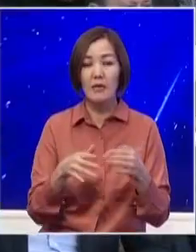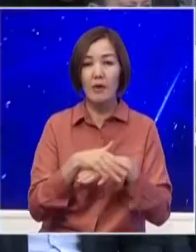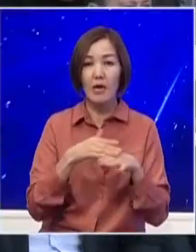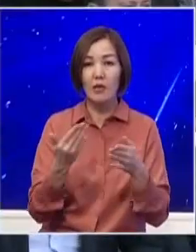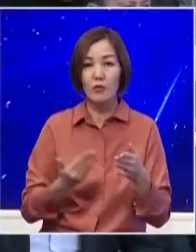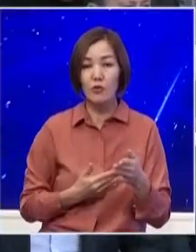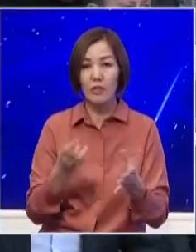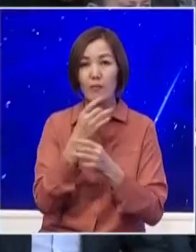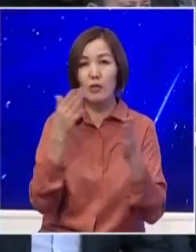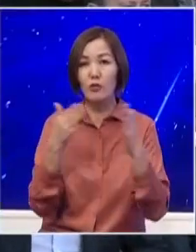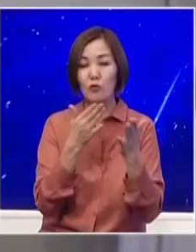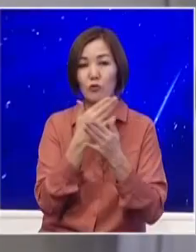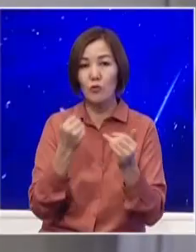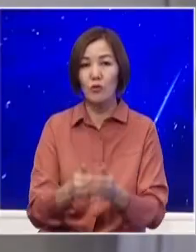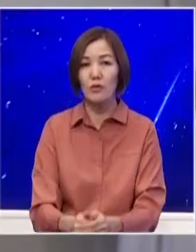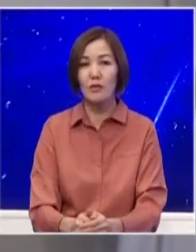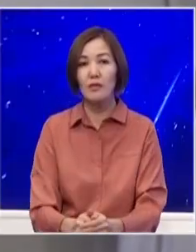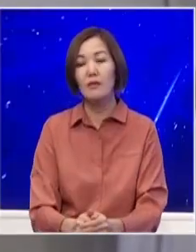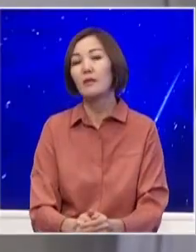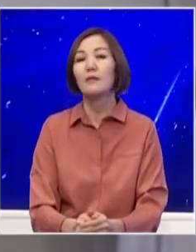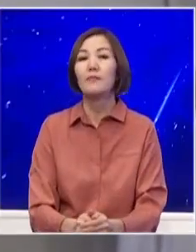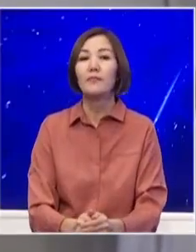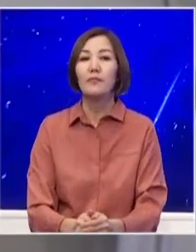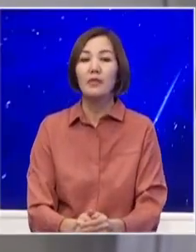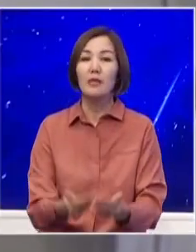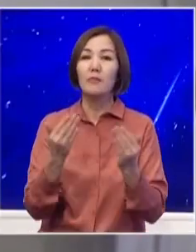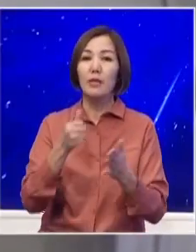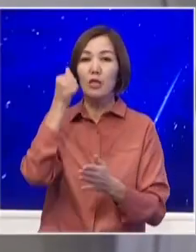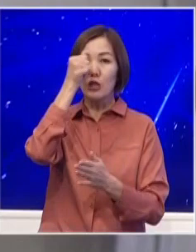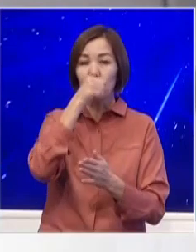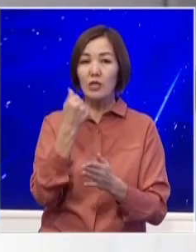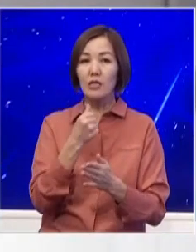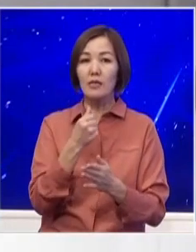да мәдениет үйі жоқ. Биылғы жылға